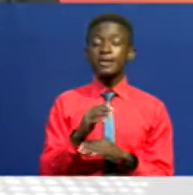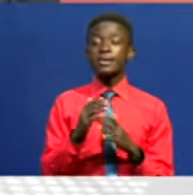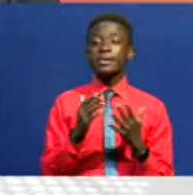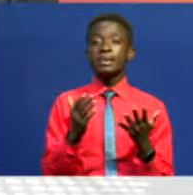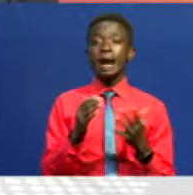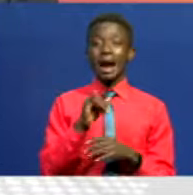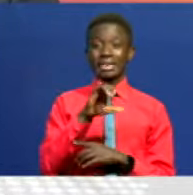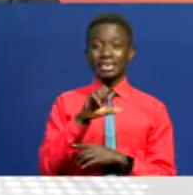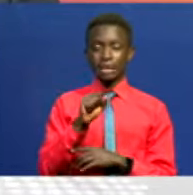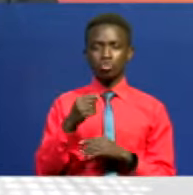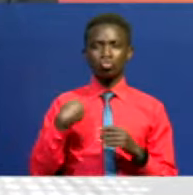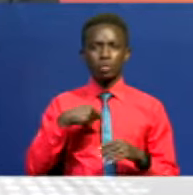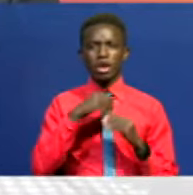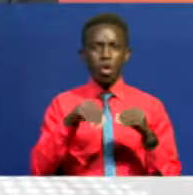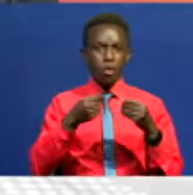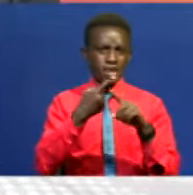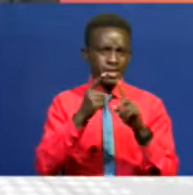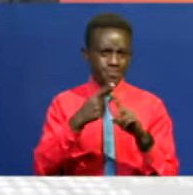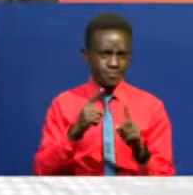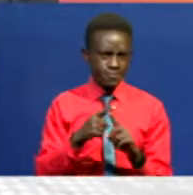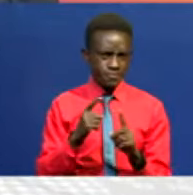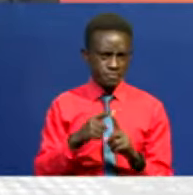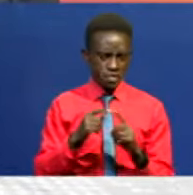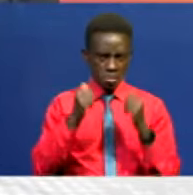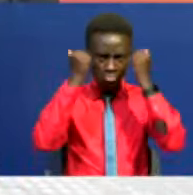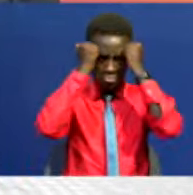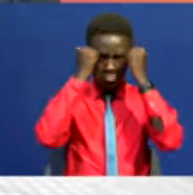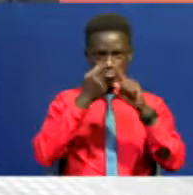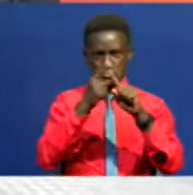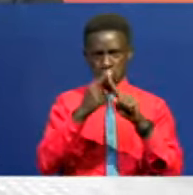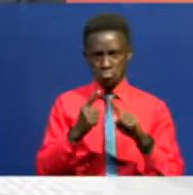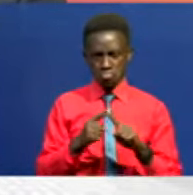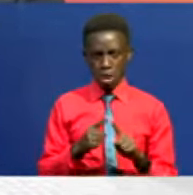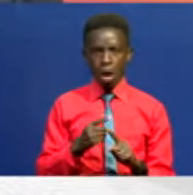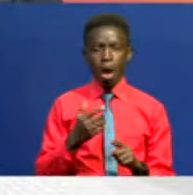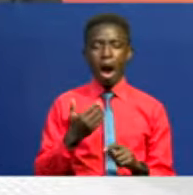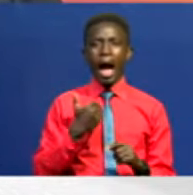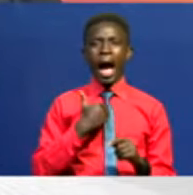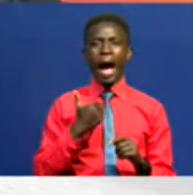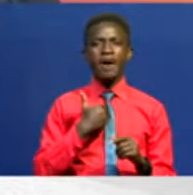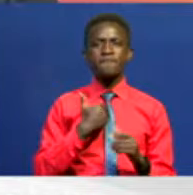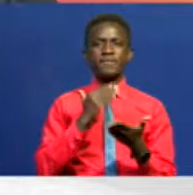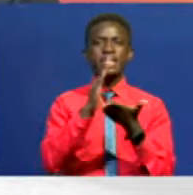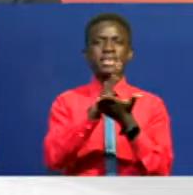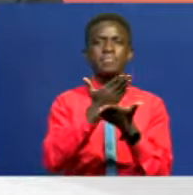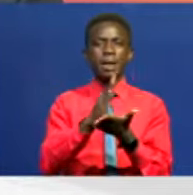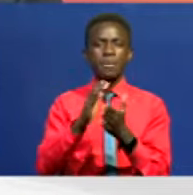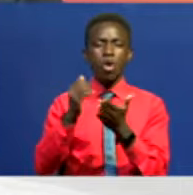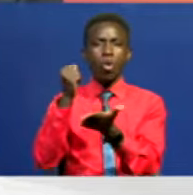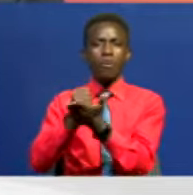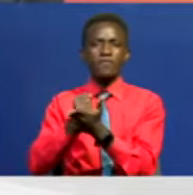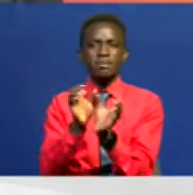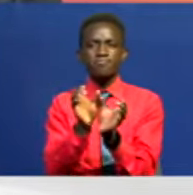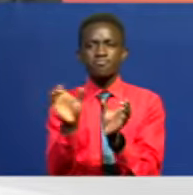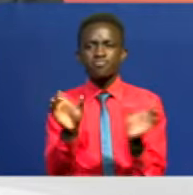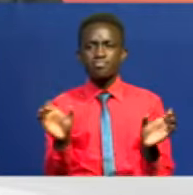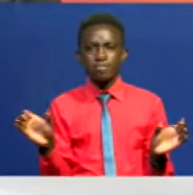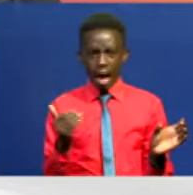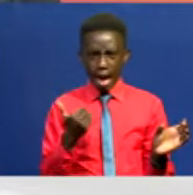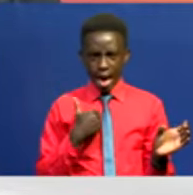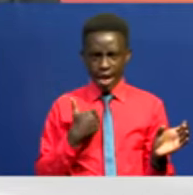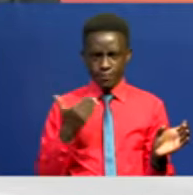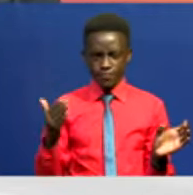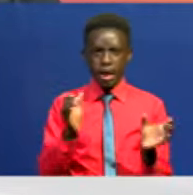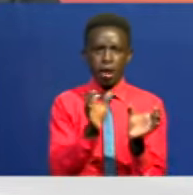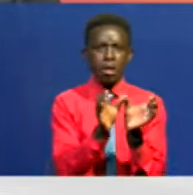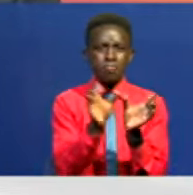kosi zimeweza kugawanyishwa kwa makundi ile tunaita department, na tunazo department kama sita hivi.